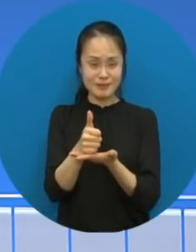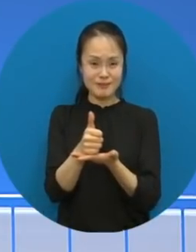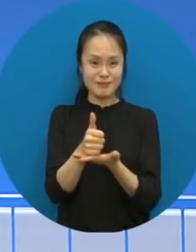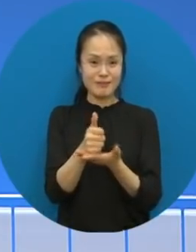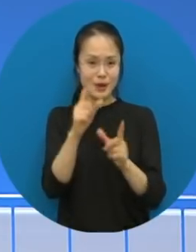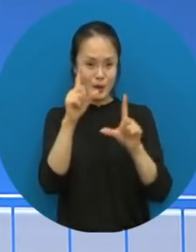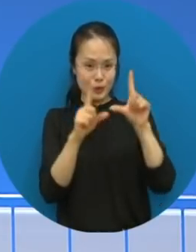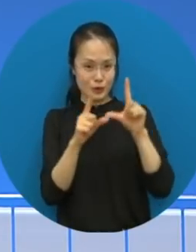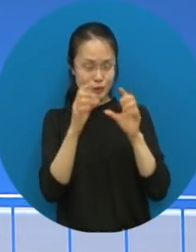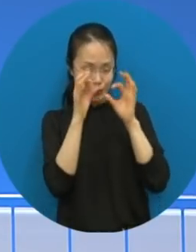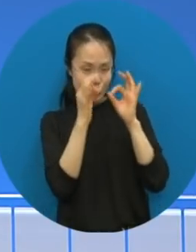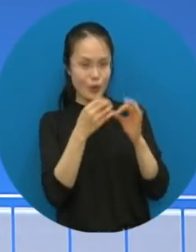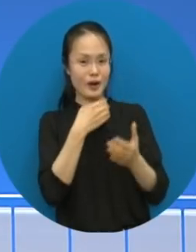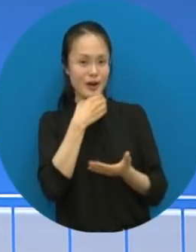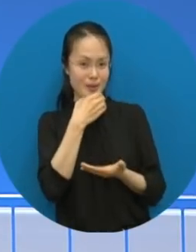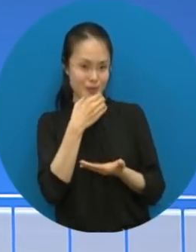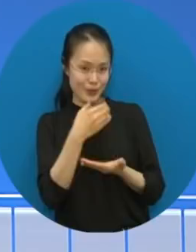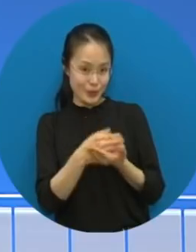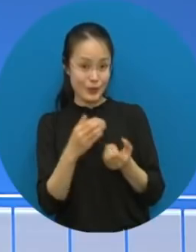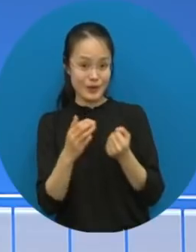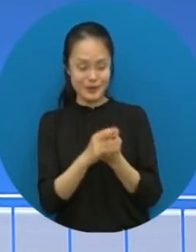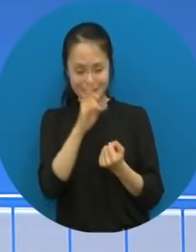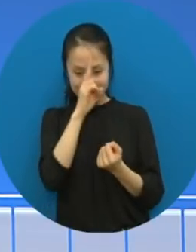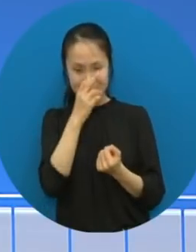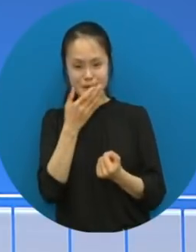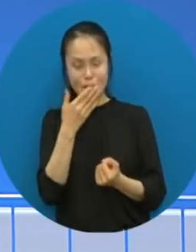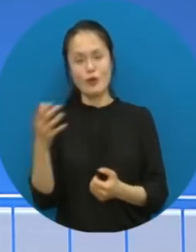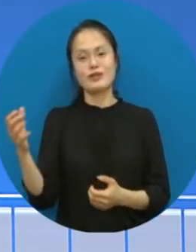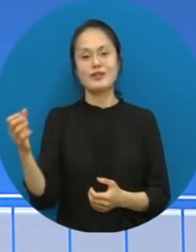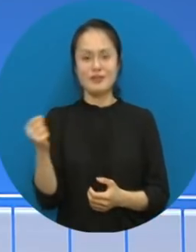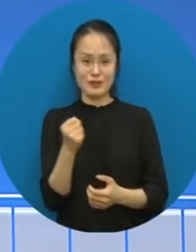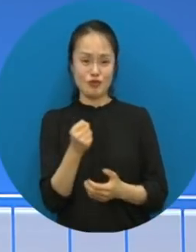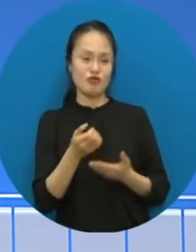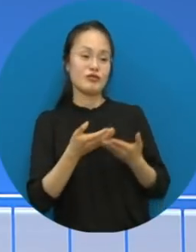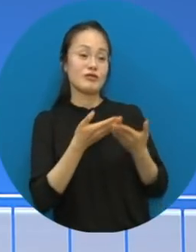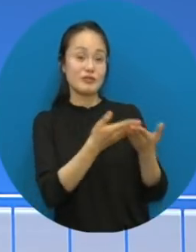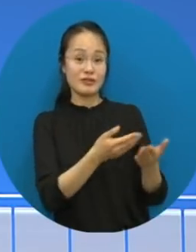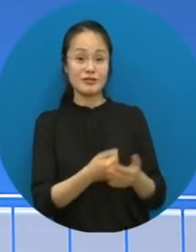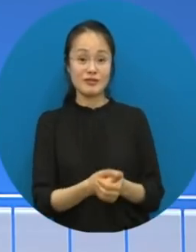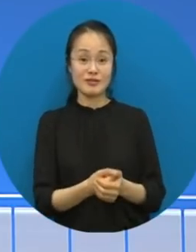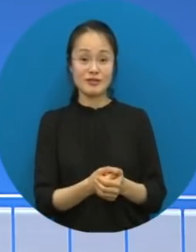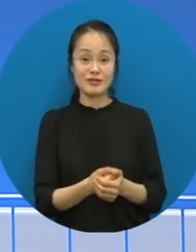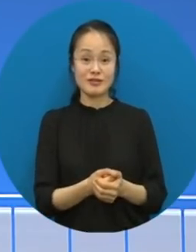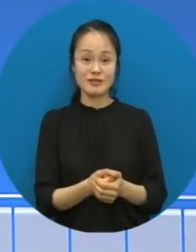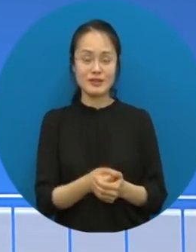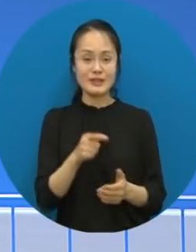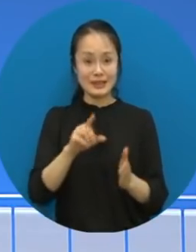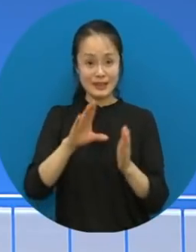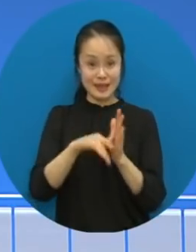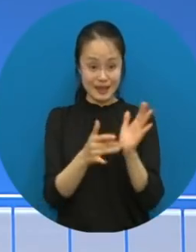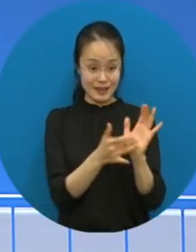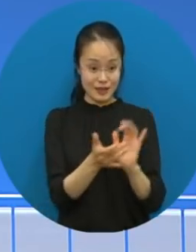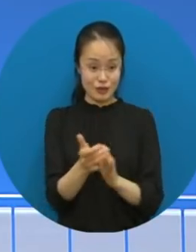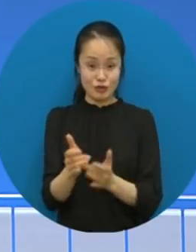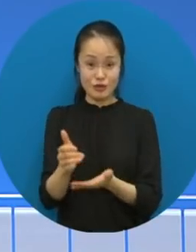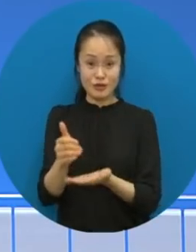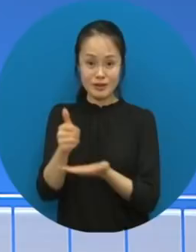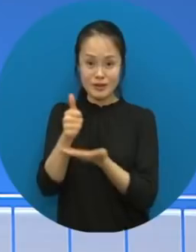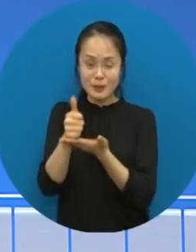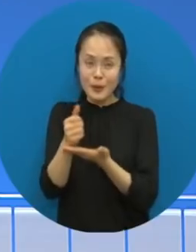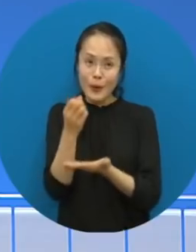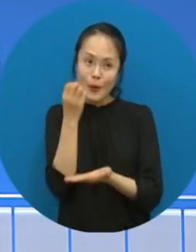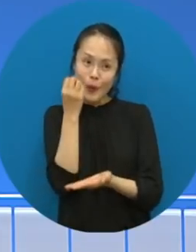그리고 예수님에게 드릴 수밖에 없는 상황이 됐었어요. 근데 그때 예수님께서는 이상한 일을